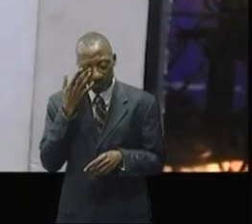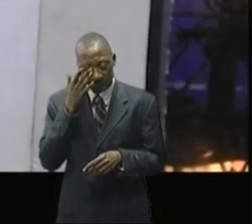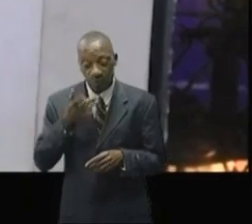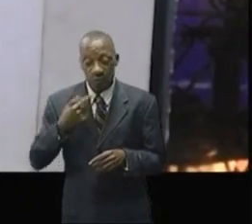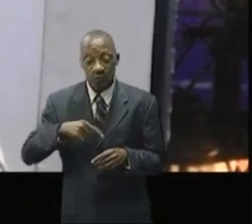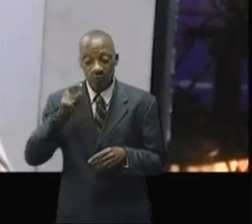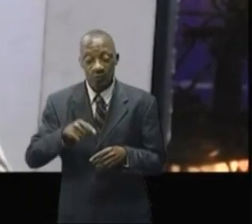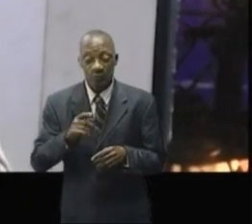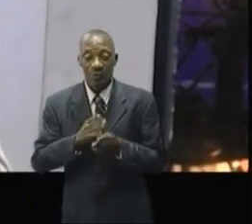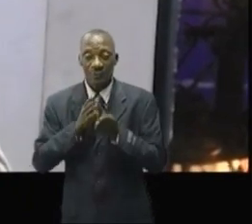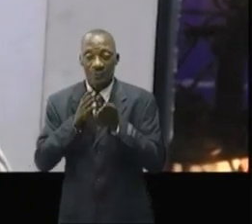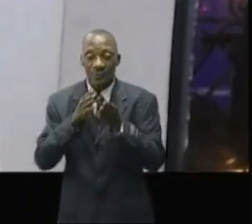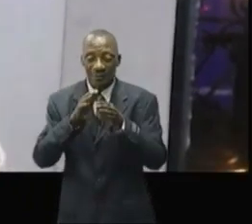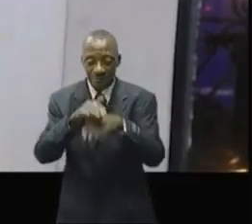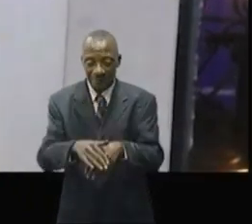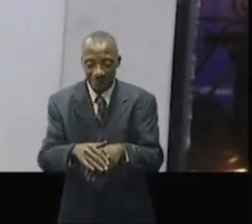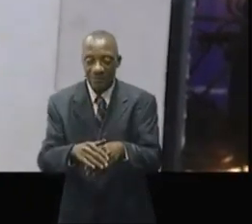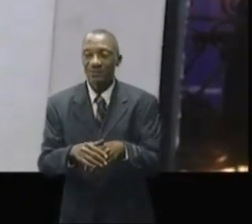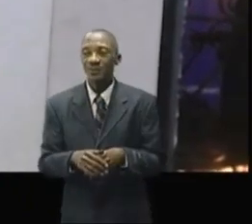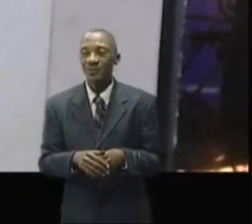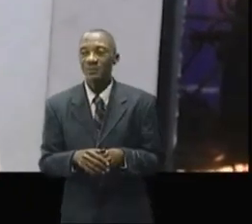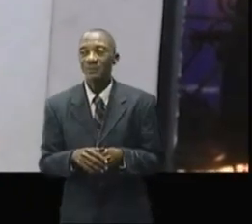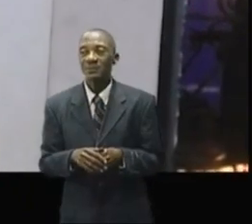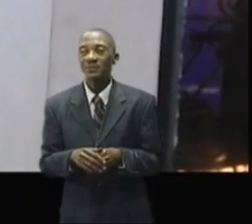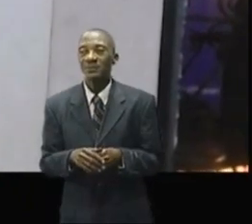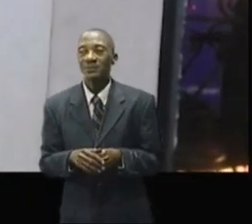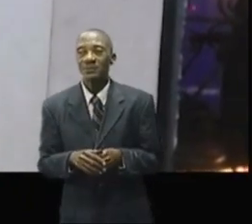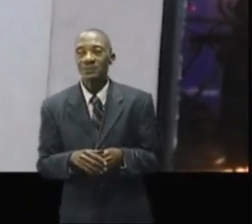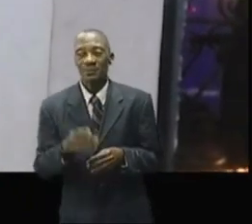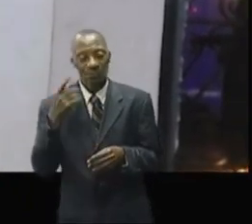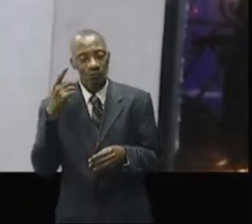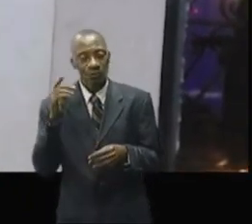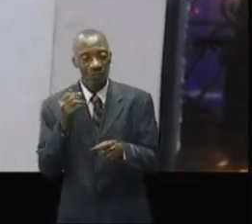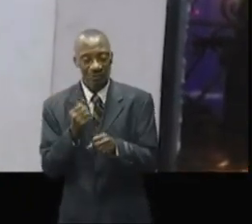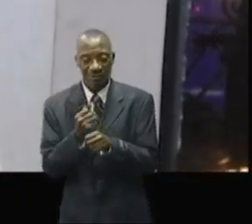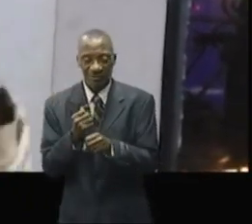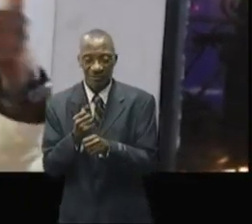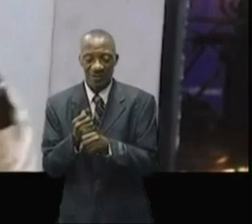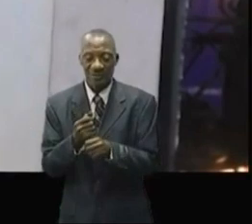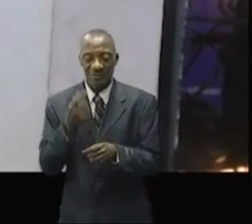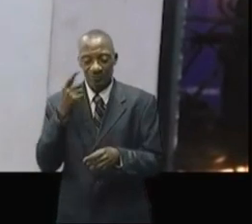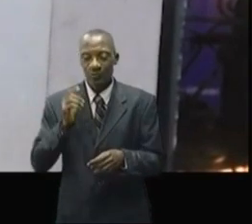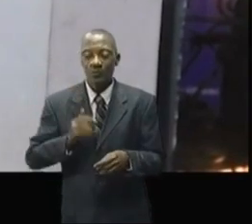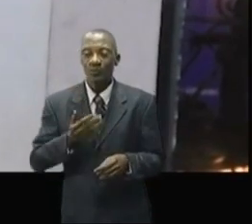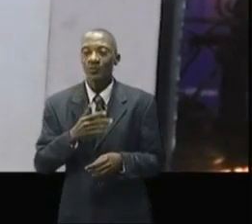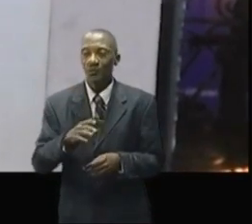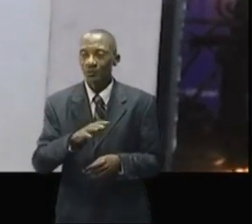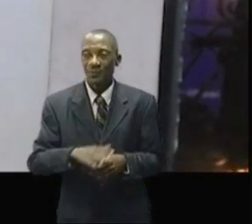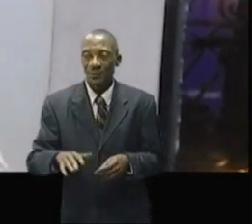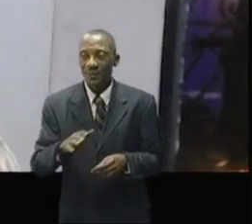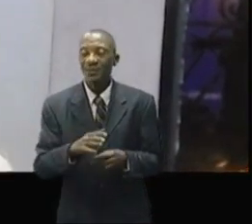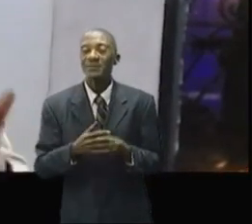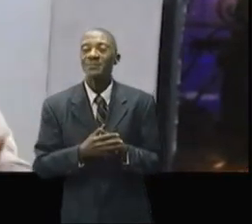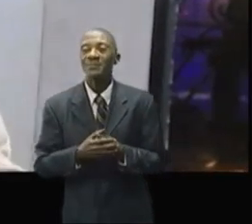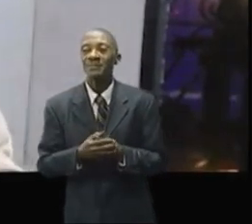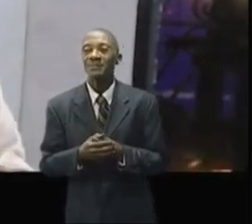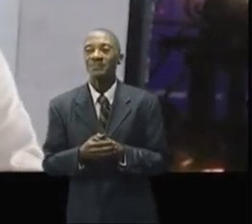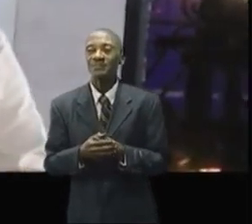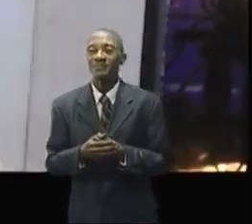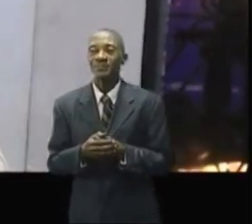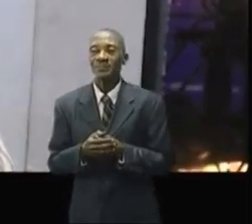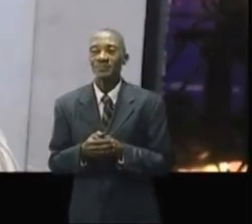en faveur de notre nation. Fermer l'église pour un dimanche, pour l'intérêt de la nation, non, nous devons le